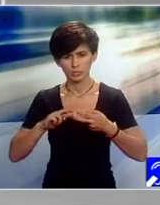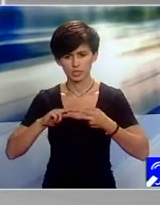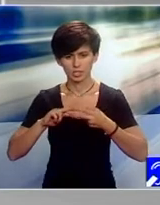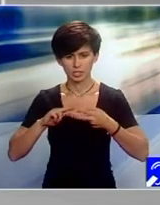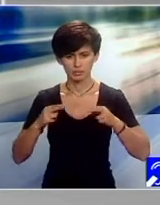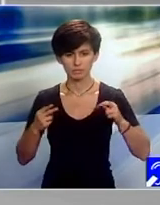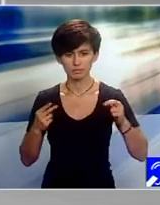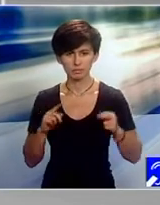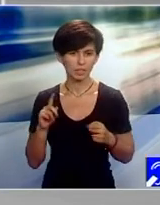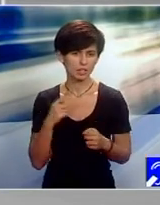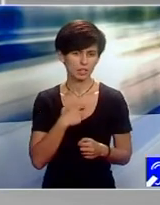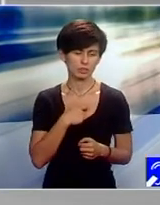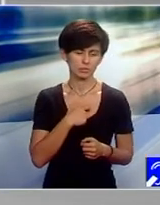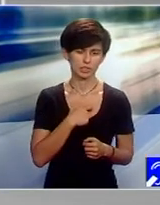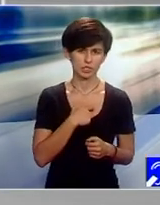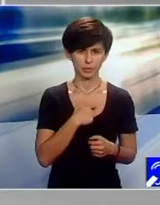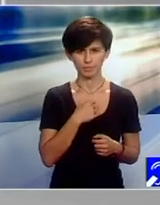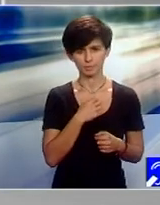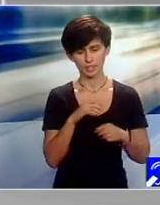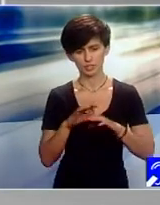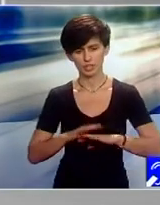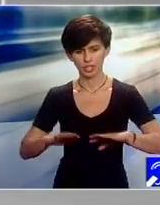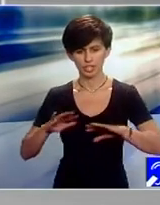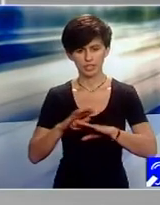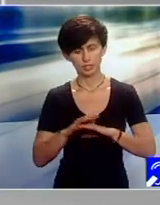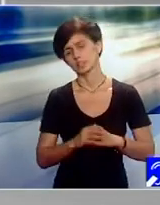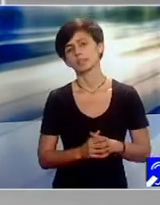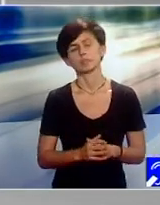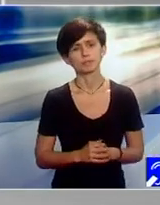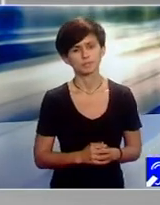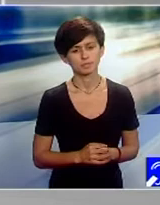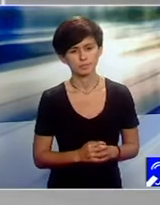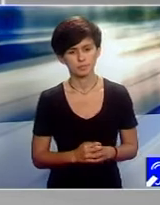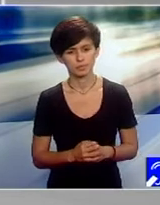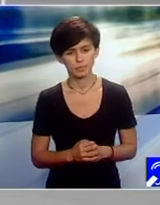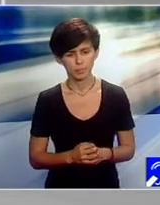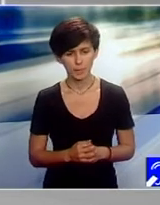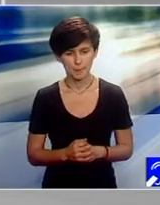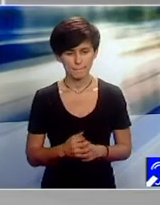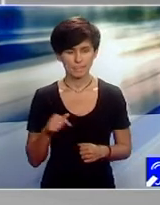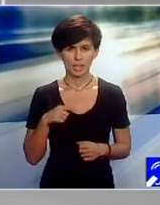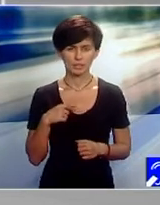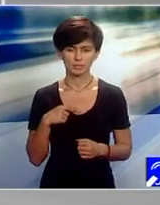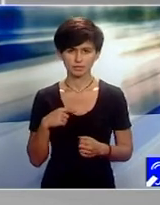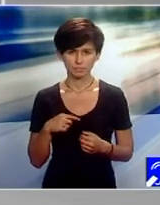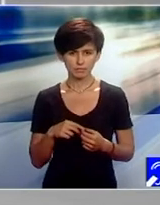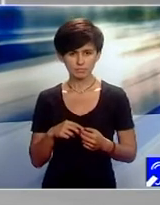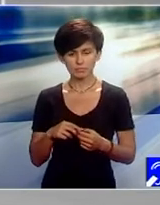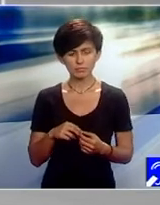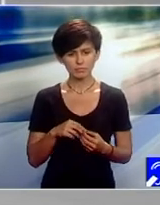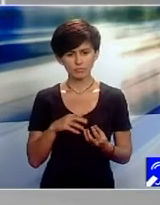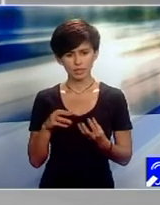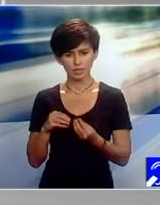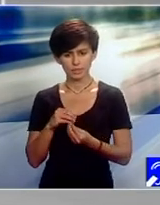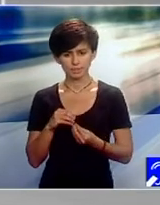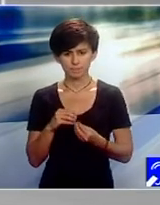putem să punem pe seama unei categorii, ci mai mult pe genetică. Da, pe o mutație genetică. La debutul